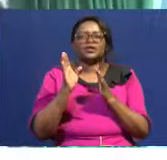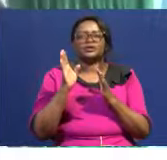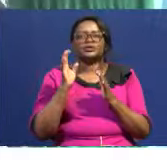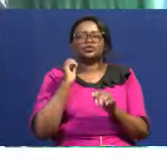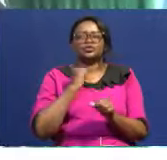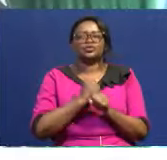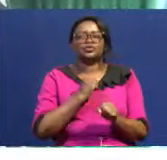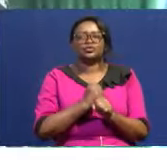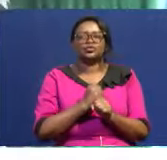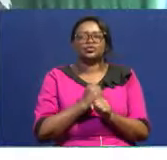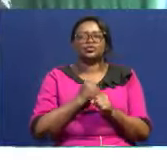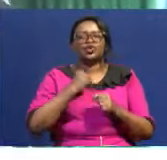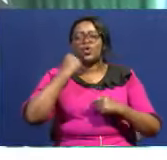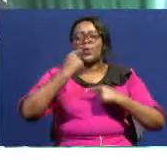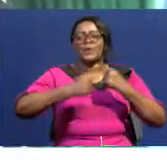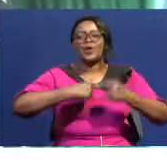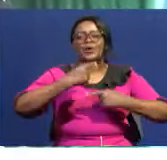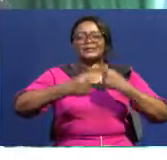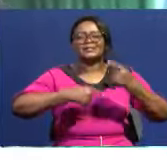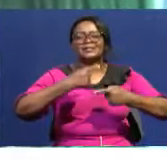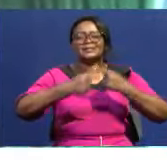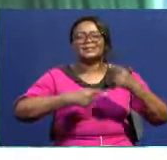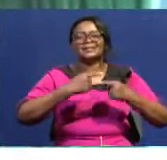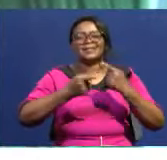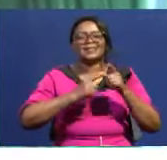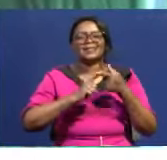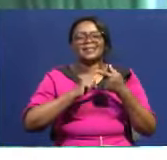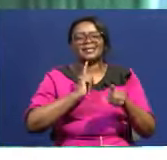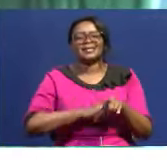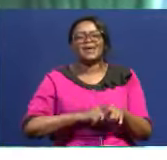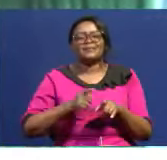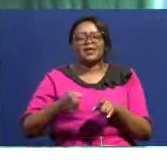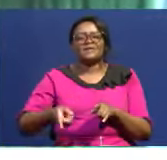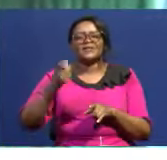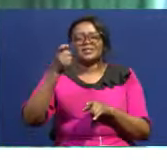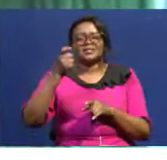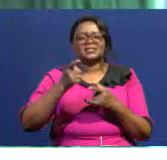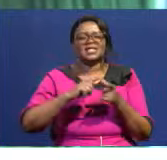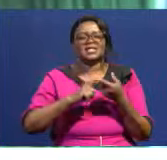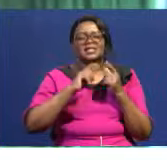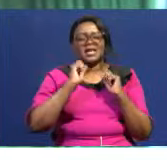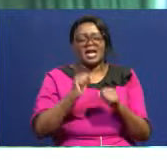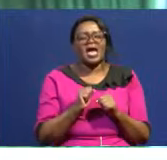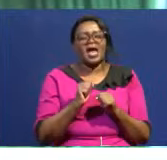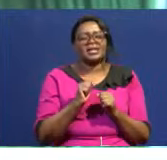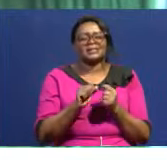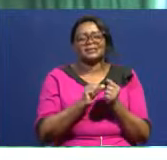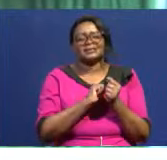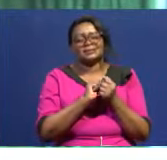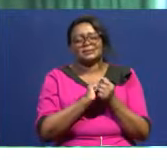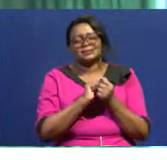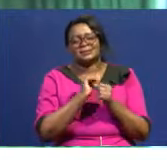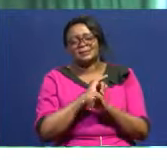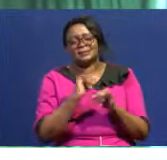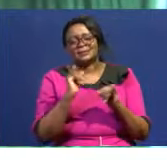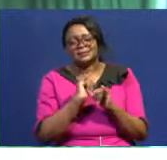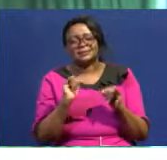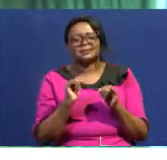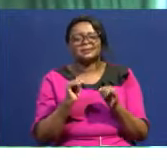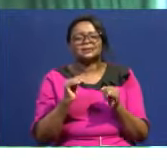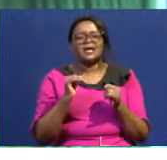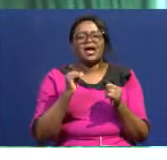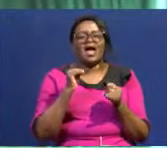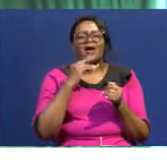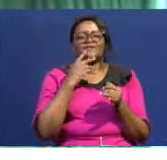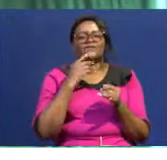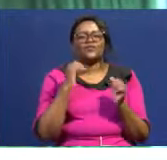kufanya processing. Yani wakivua, wanaweza kusafisha, wakatie barafu, na